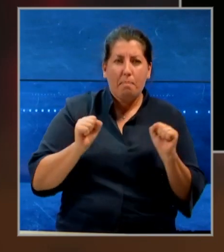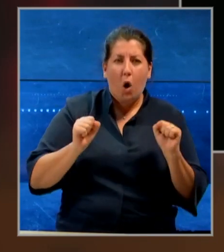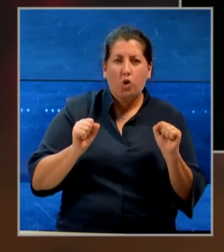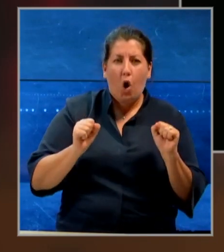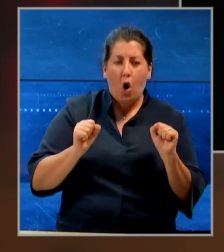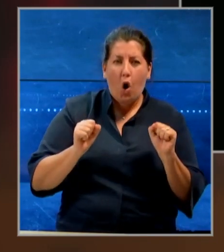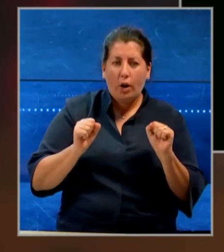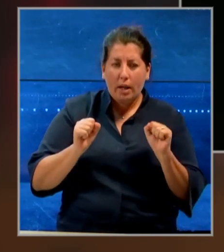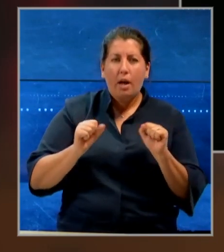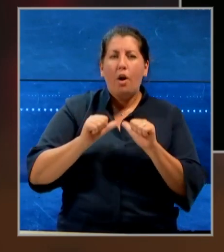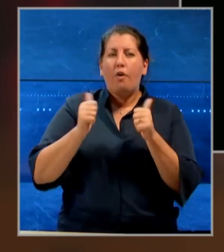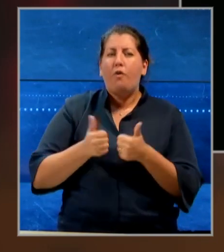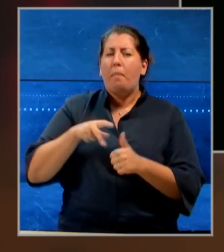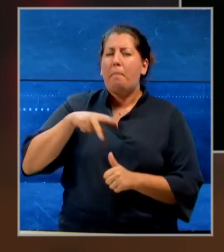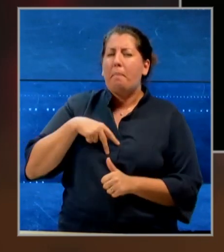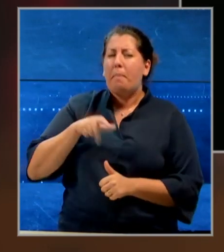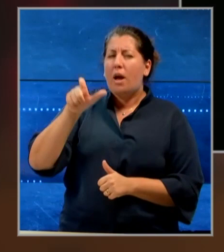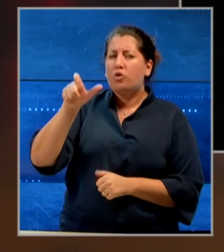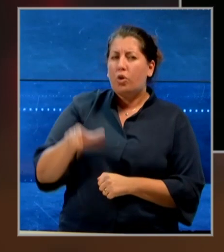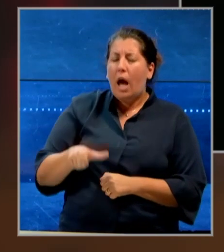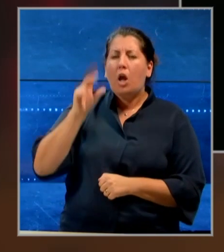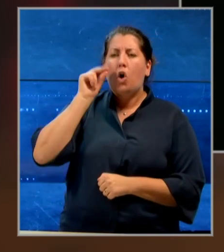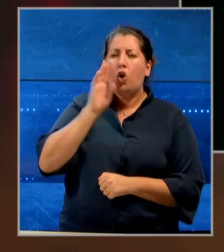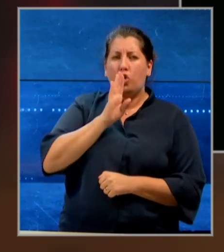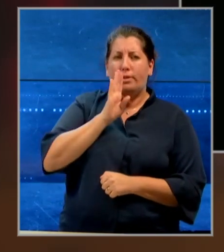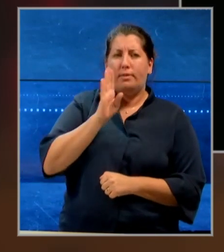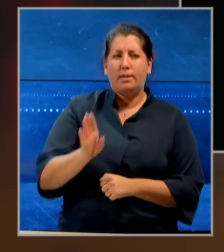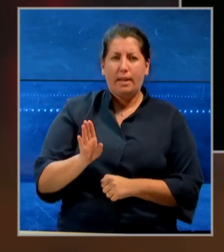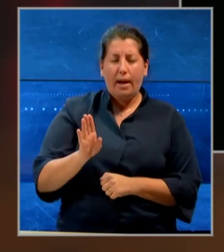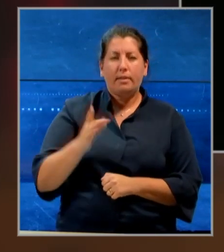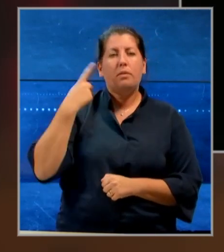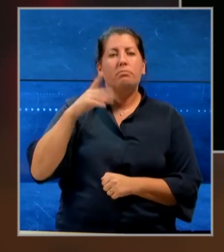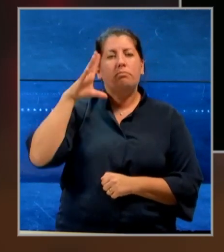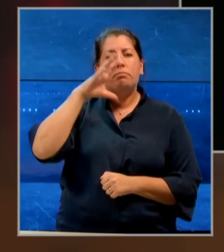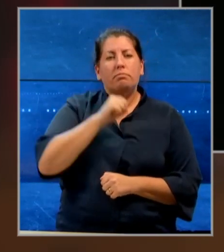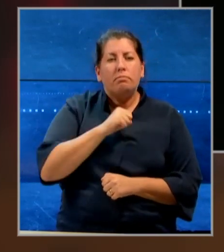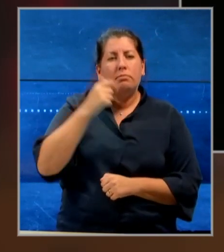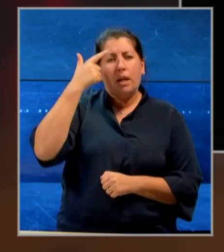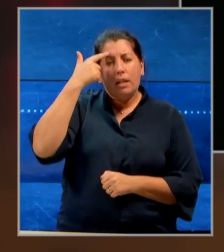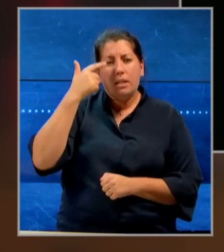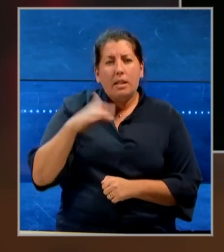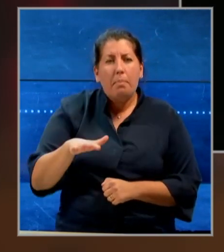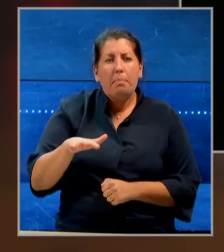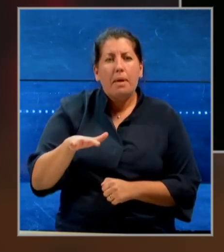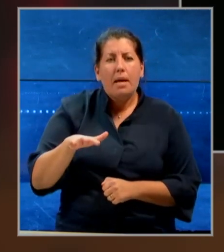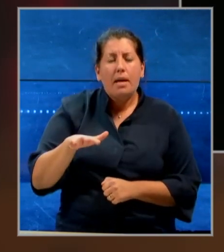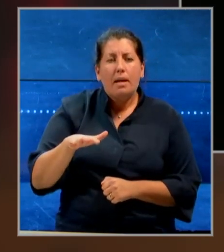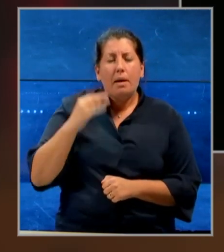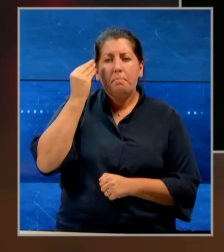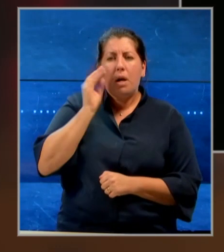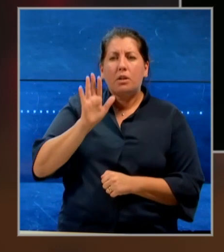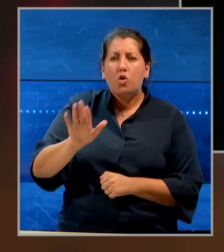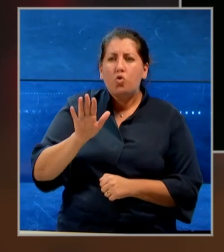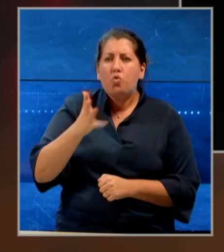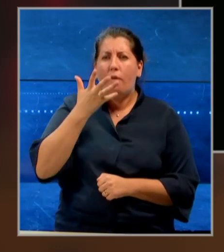anche personale. Mi piace anche avere una conoscenza diretta per poter capire e sapere i suoi pensieri, la sua